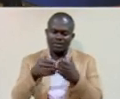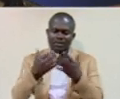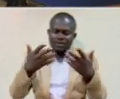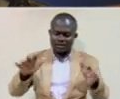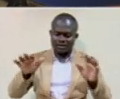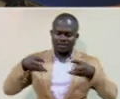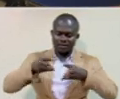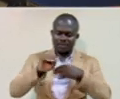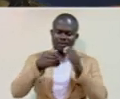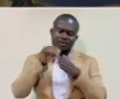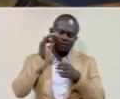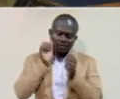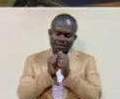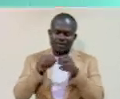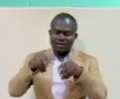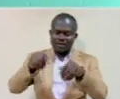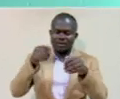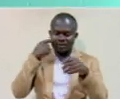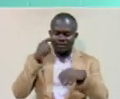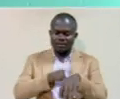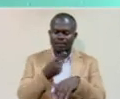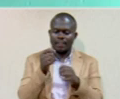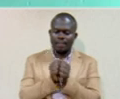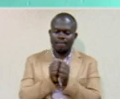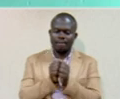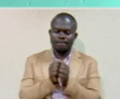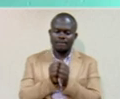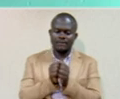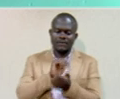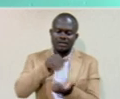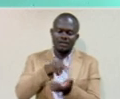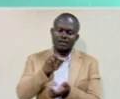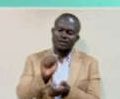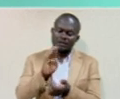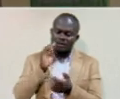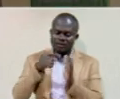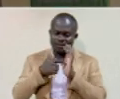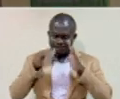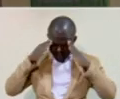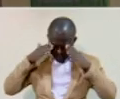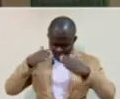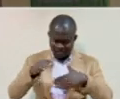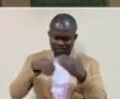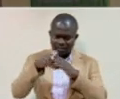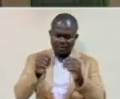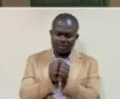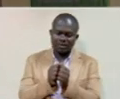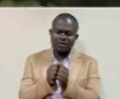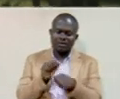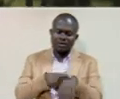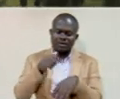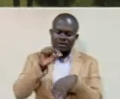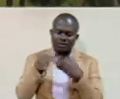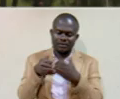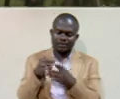buryo imbuto n'ifumbire ziboneka ku gihe ikigo RAB kigaragaza ko leta yashyize imbaraga mu buhinzi bw'ibihingwa byerera igihe